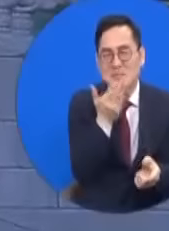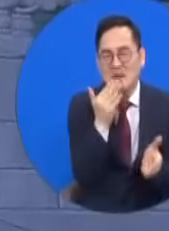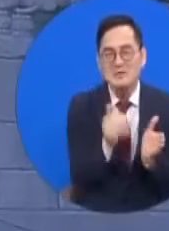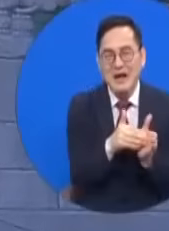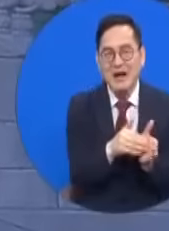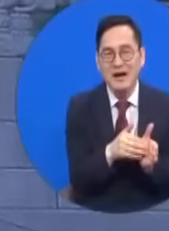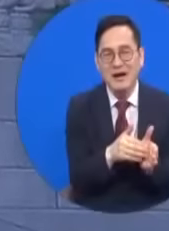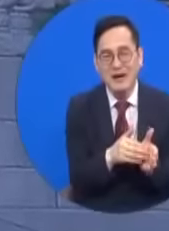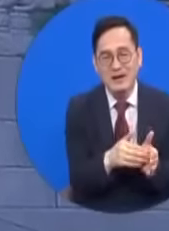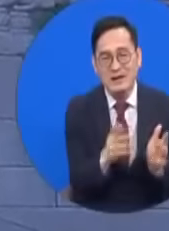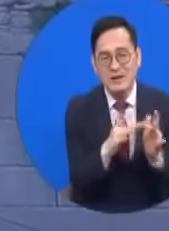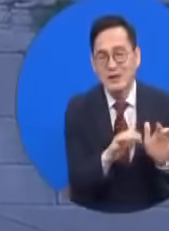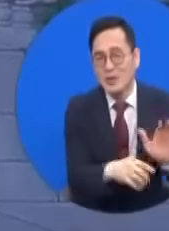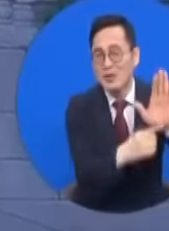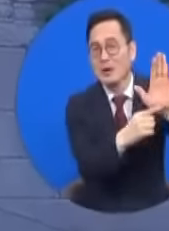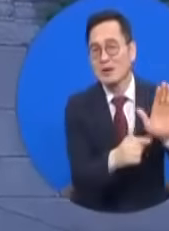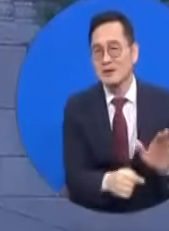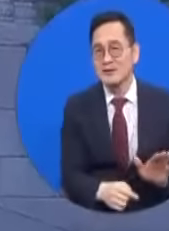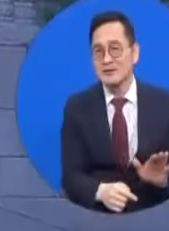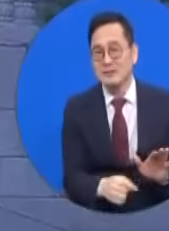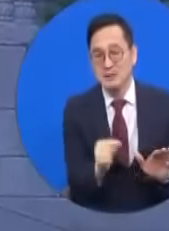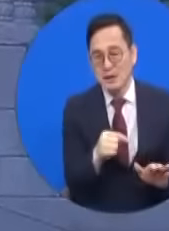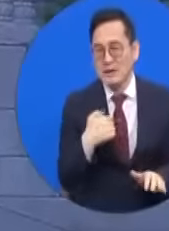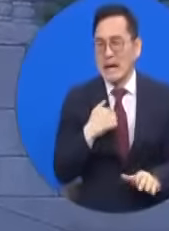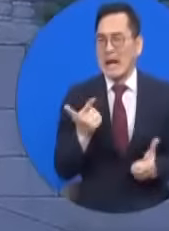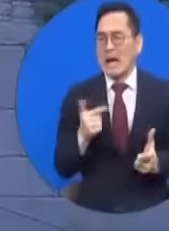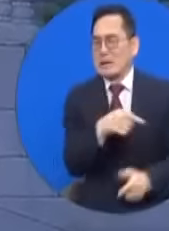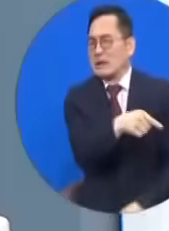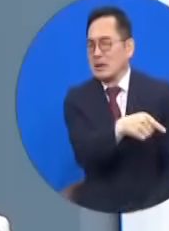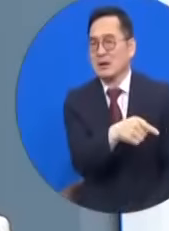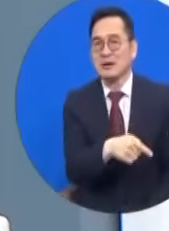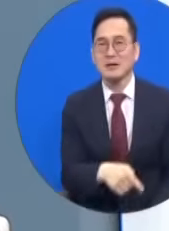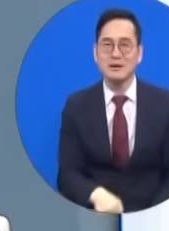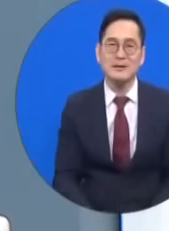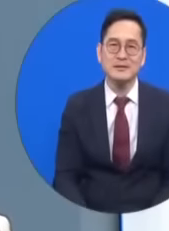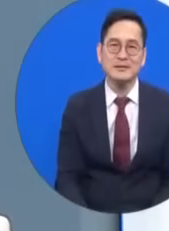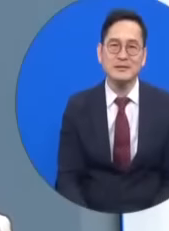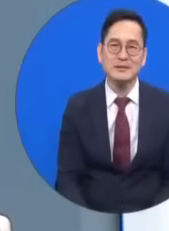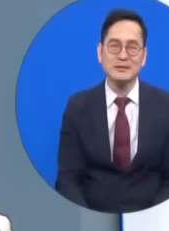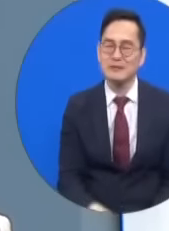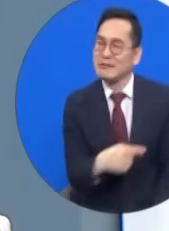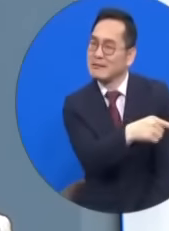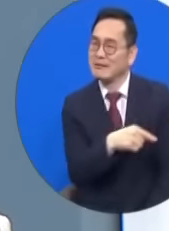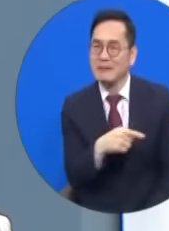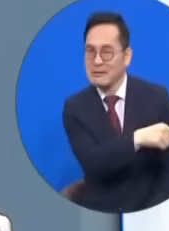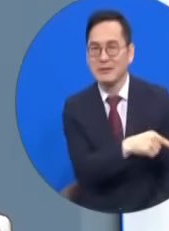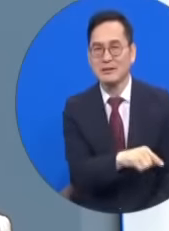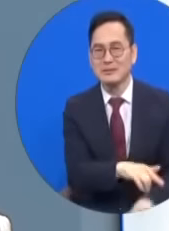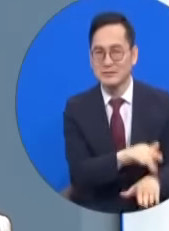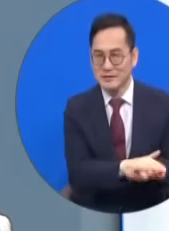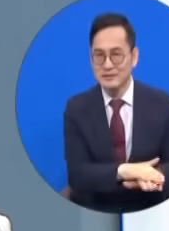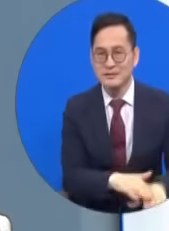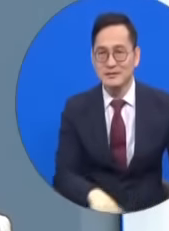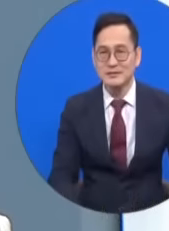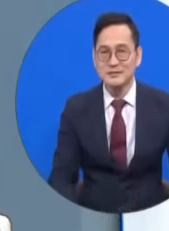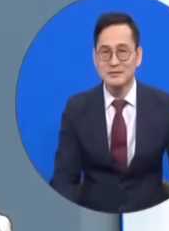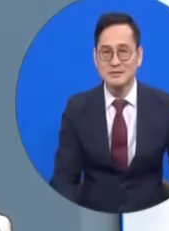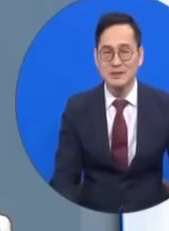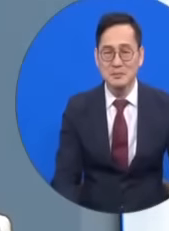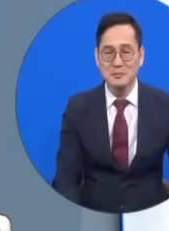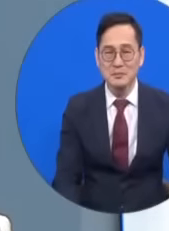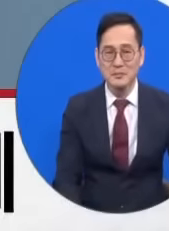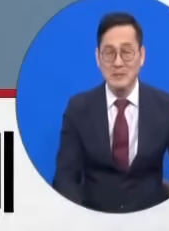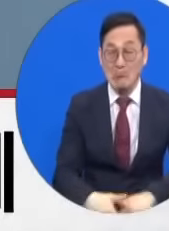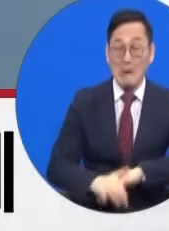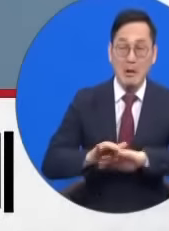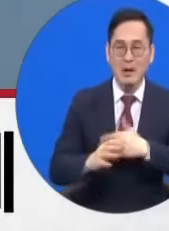실무자의 실수, 박성규 차관님 어떻게 보십니까? 뭐 이 대표가 주로 했던 얘기죠. 문제가 생기면은 아 실무자의